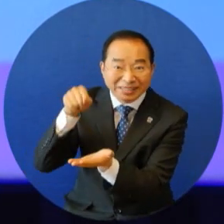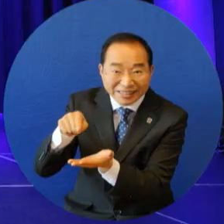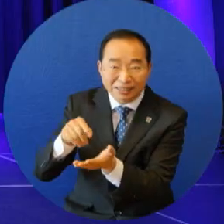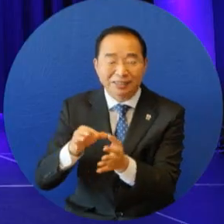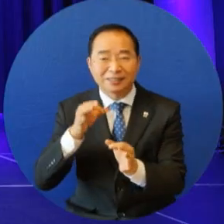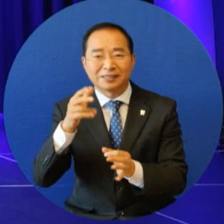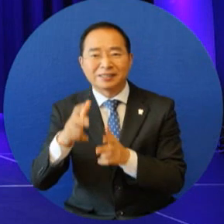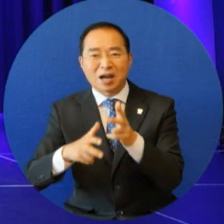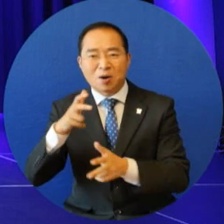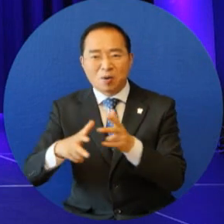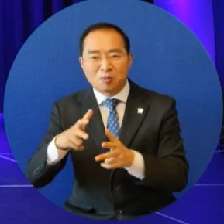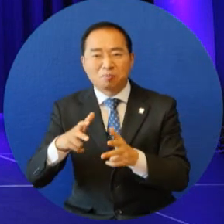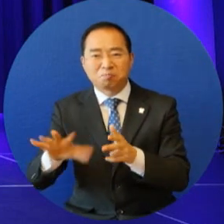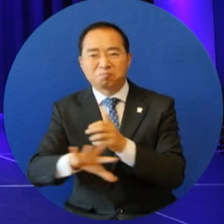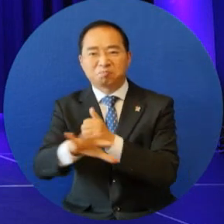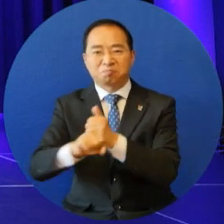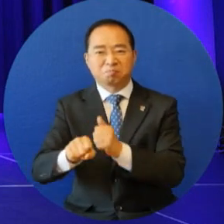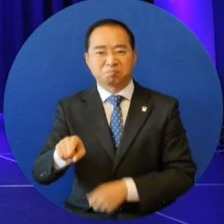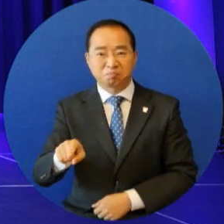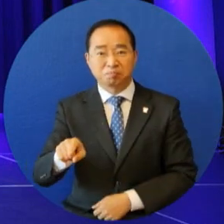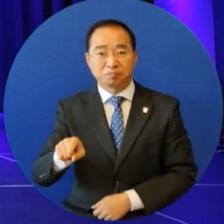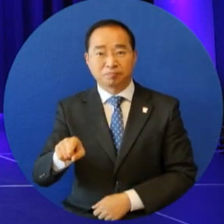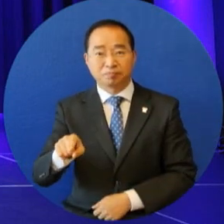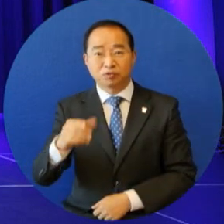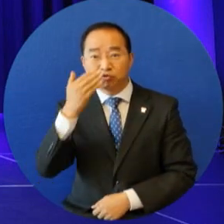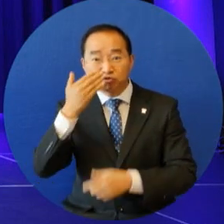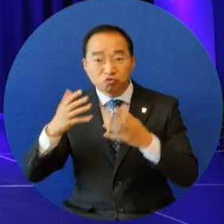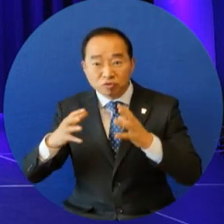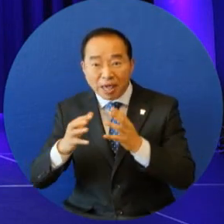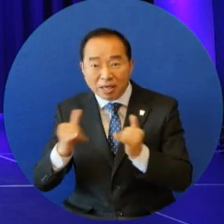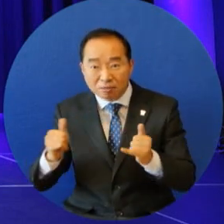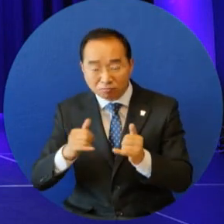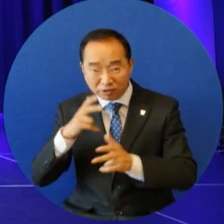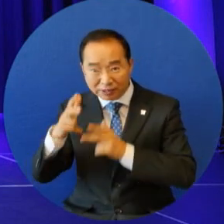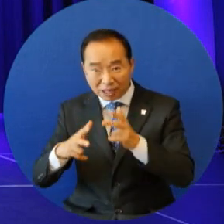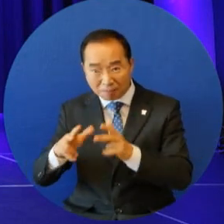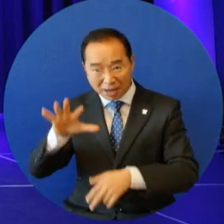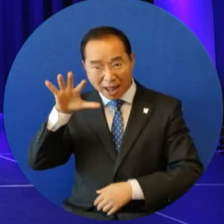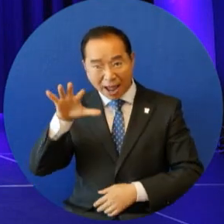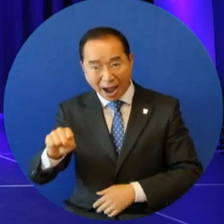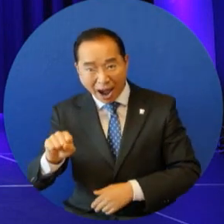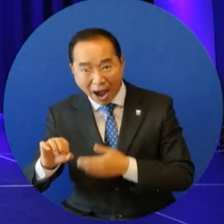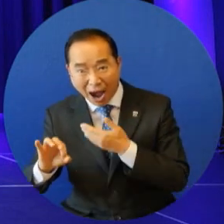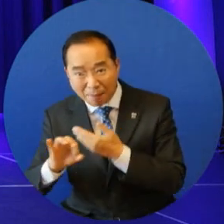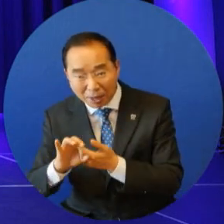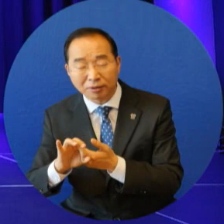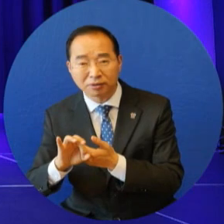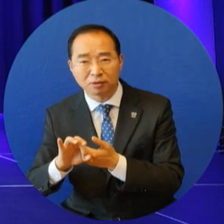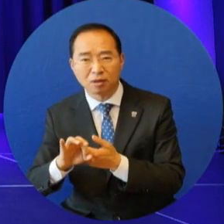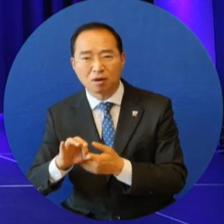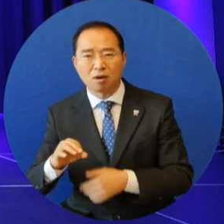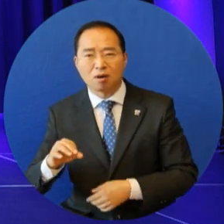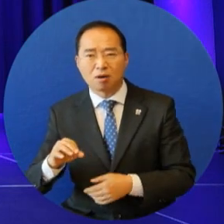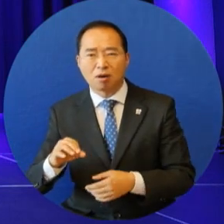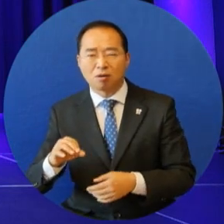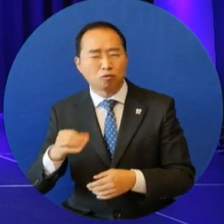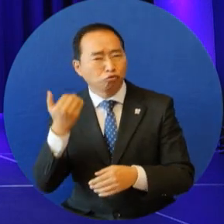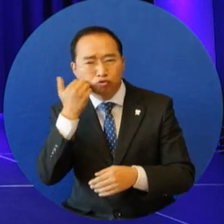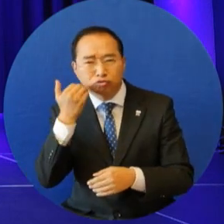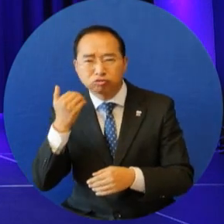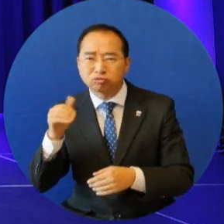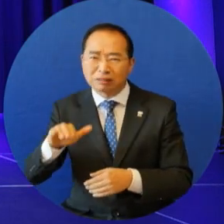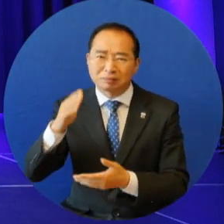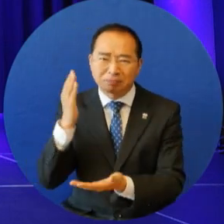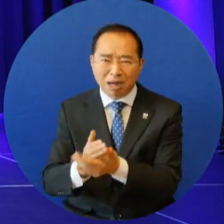됩니다. 유대인들은 뭐든지 자기들이 어떤 산업을 하나 주도를 하면 그걸 꼭